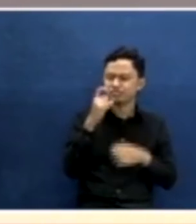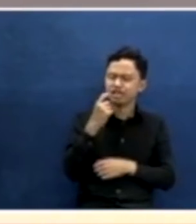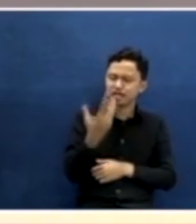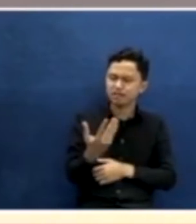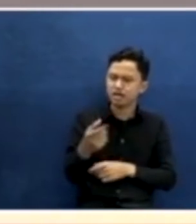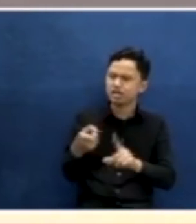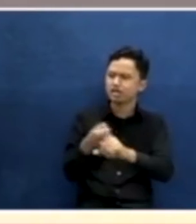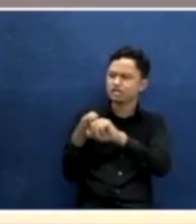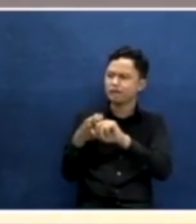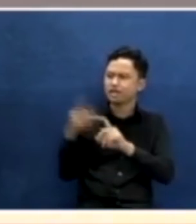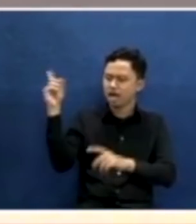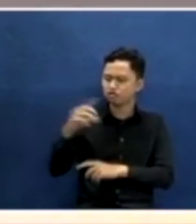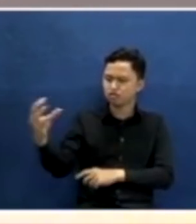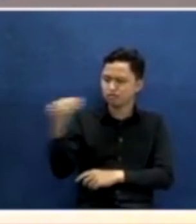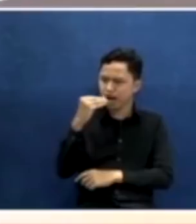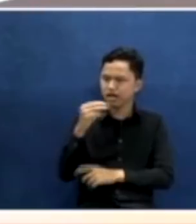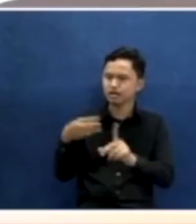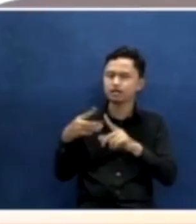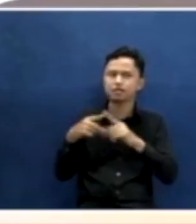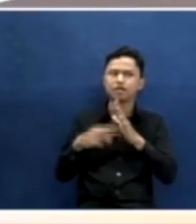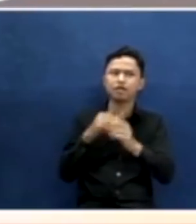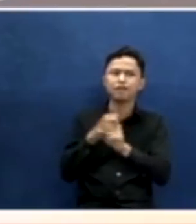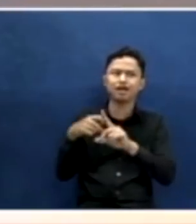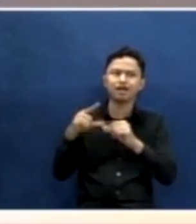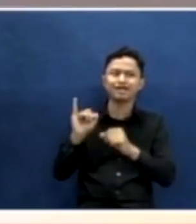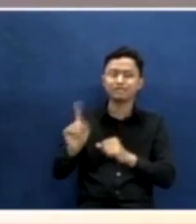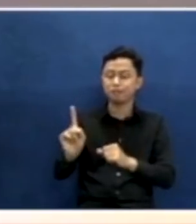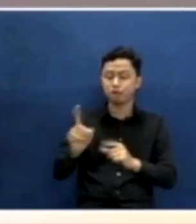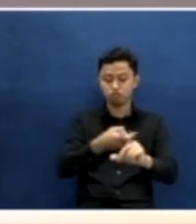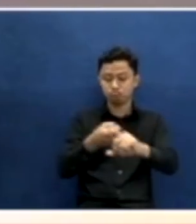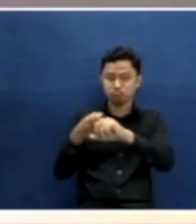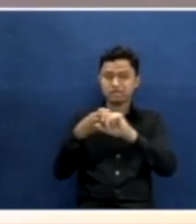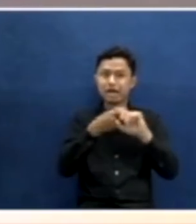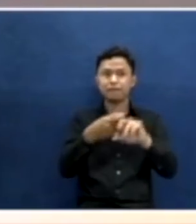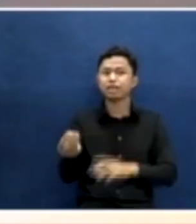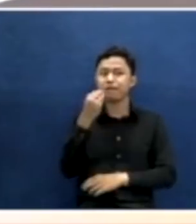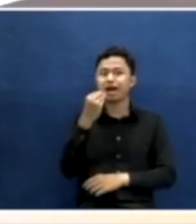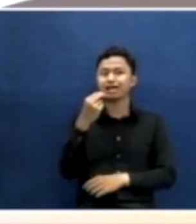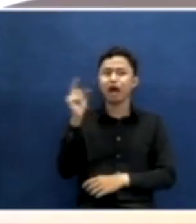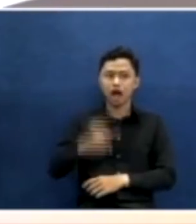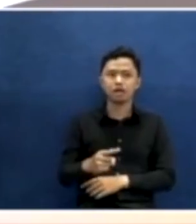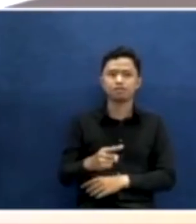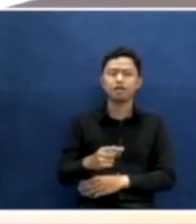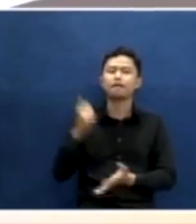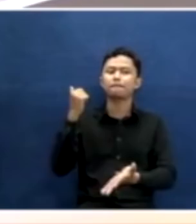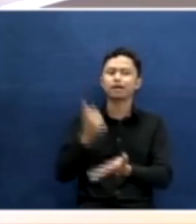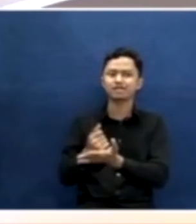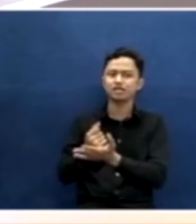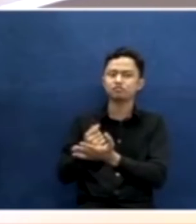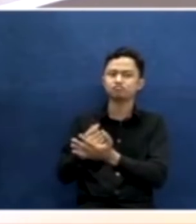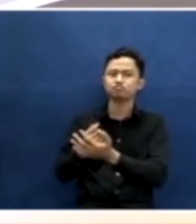sahabat karena mereka tahu betul kalau para sahabat susah bahkan yang harap maka kemudian akan banyak keburukan yang menimpa kepada para sahabat